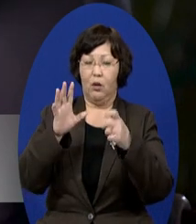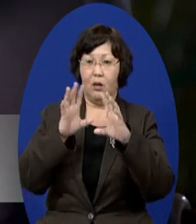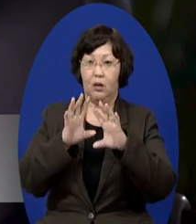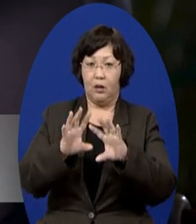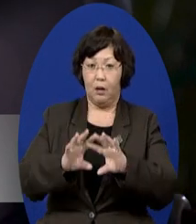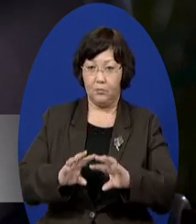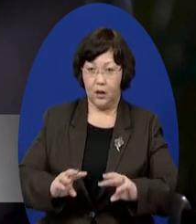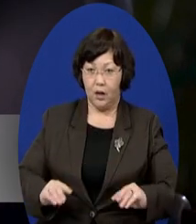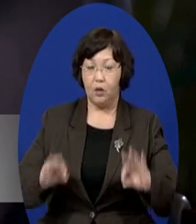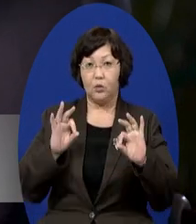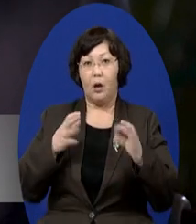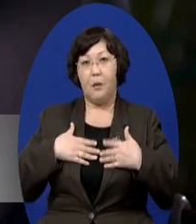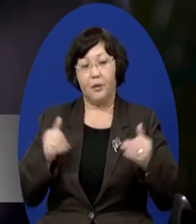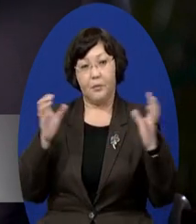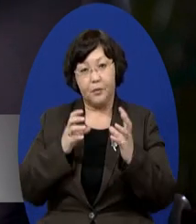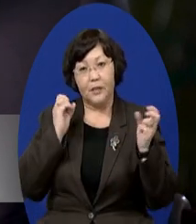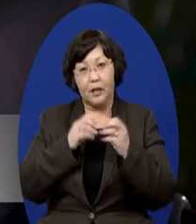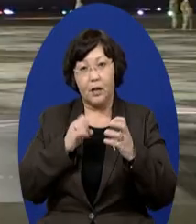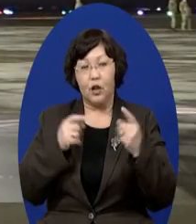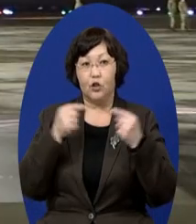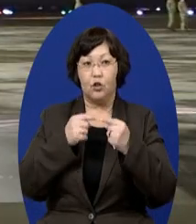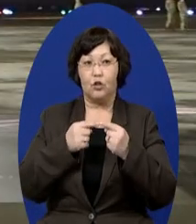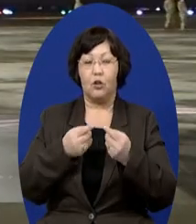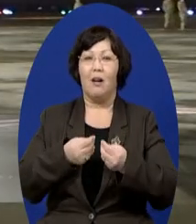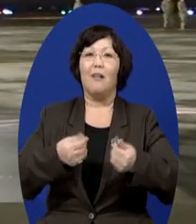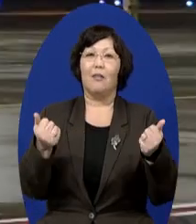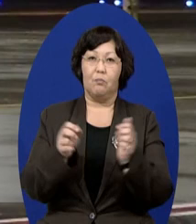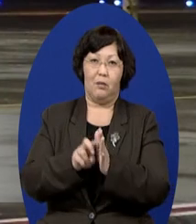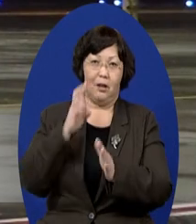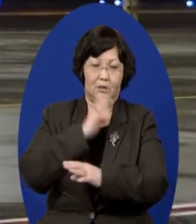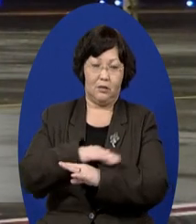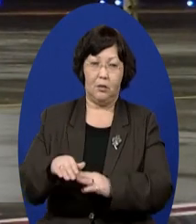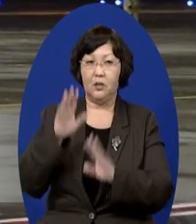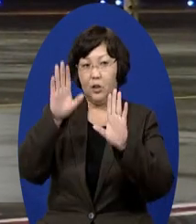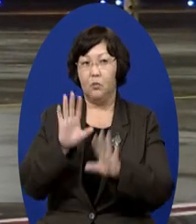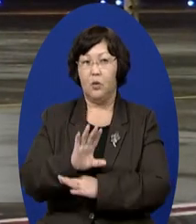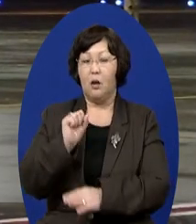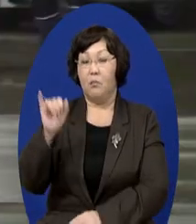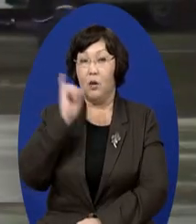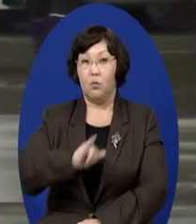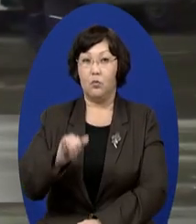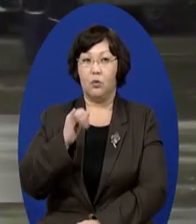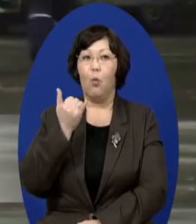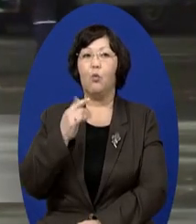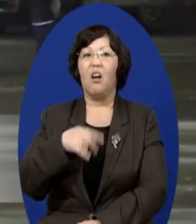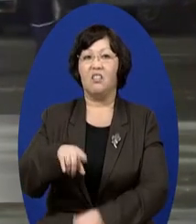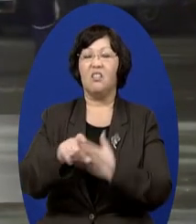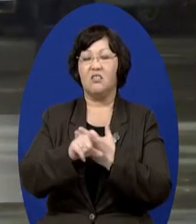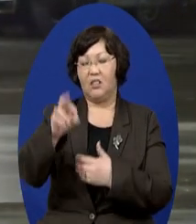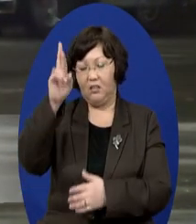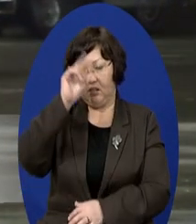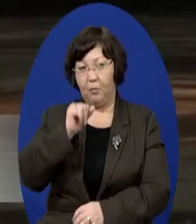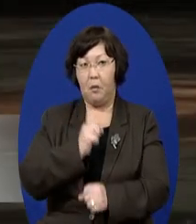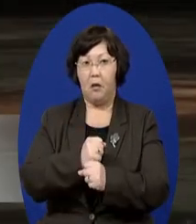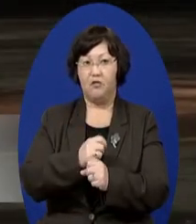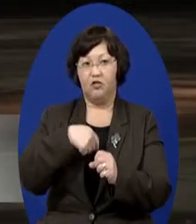яриа хэлэлцээх нь сөргөлдөөнөөс зайлсхийх арга юм аа. Тэгвэл нэм гарагт Америкийн нэгдсэн улсын зүгээс Киев дэх элчин сайдын яамны